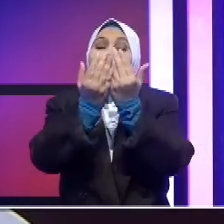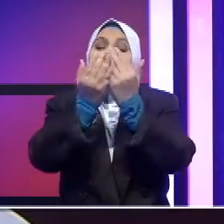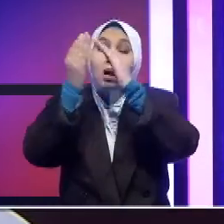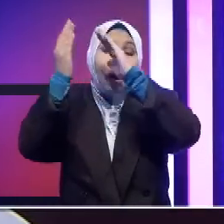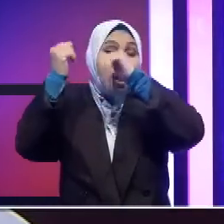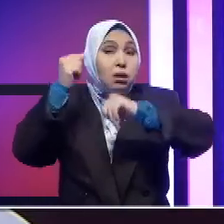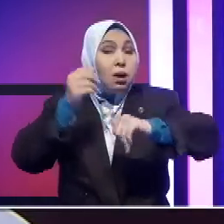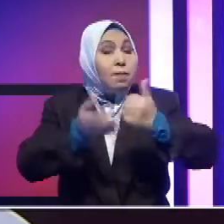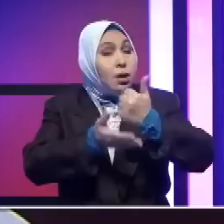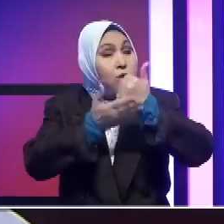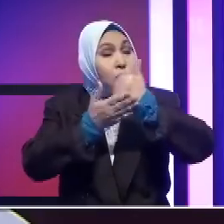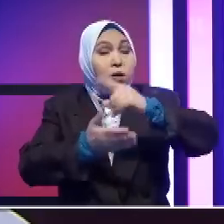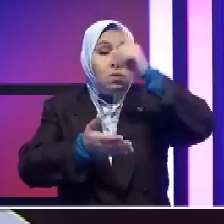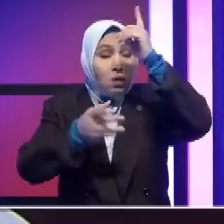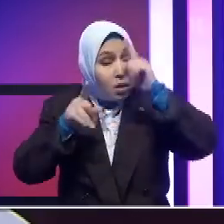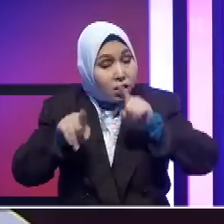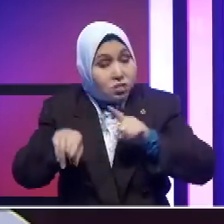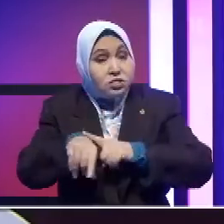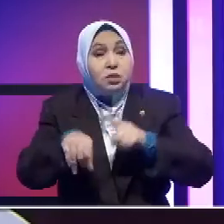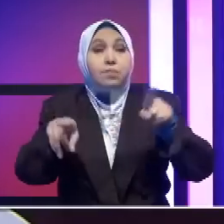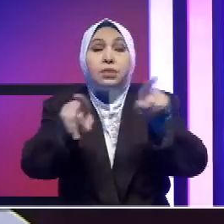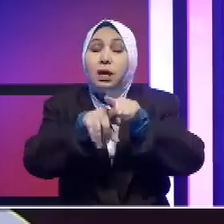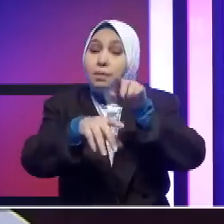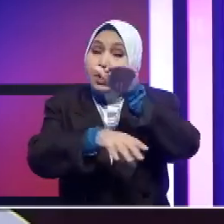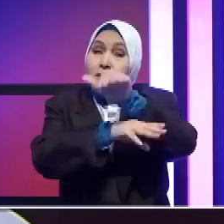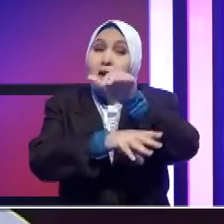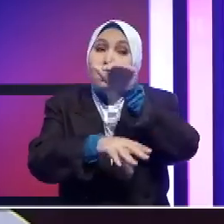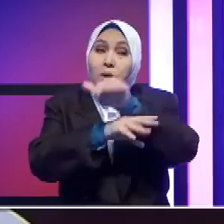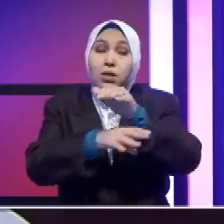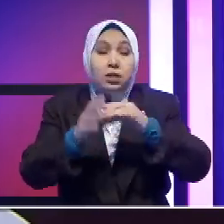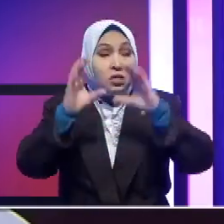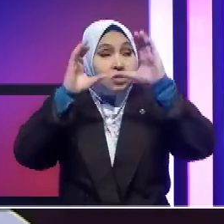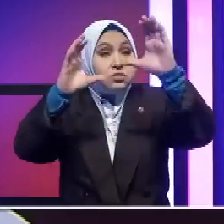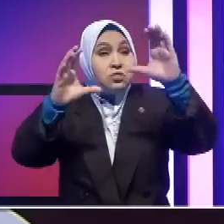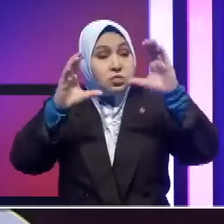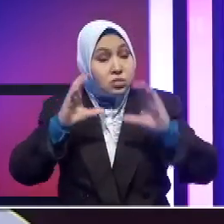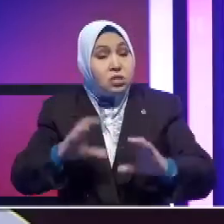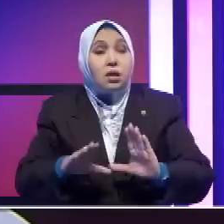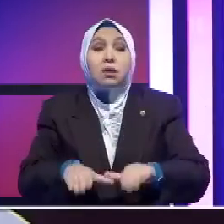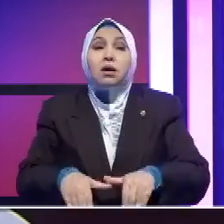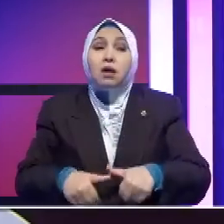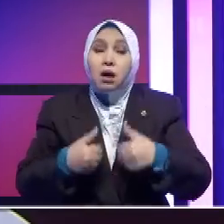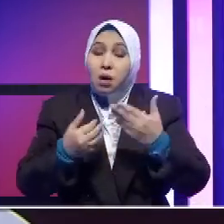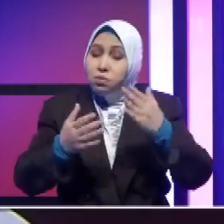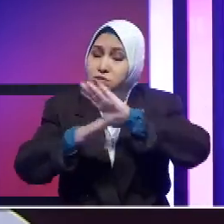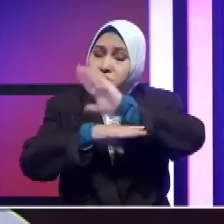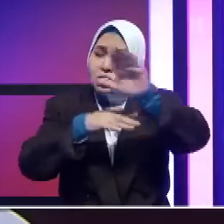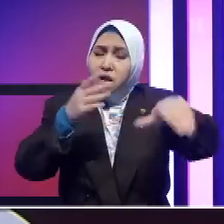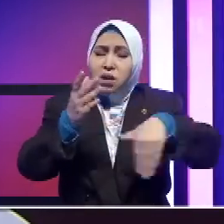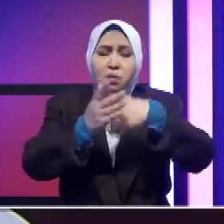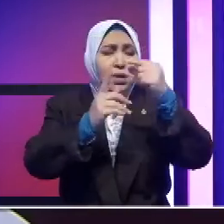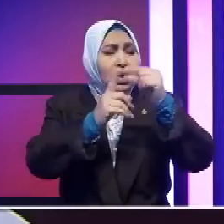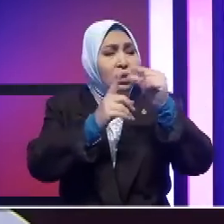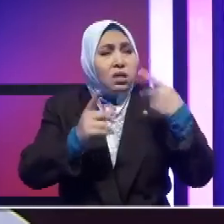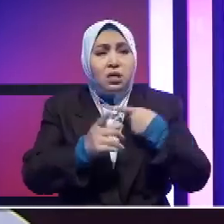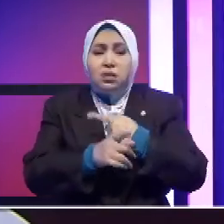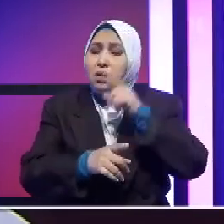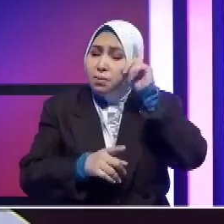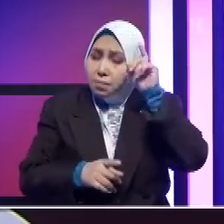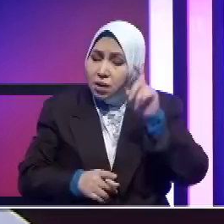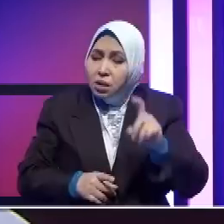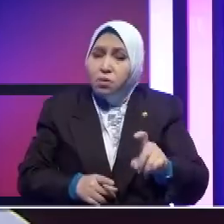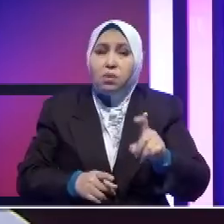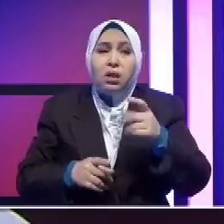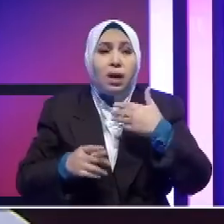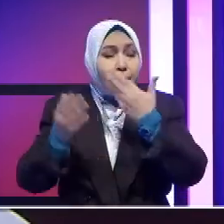bantuan Tuhan, dalam masa yang sama berdakwah. Ha, ini adalah kaedah betapa segala perkataan kita itu perlulah, ya,